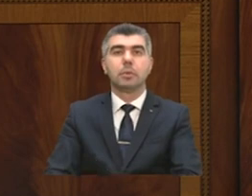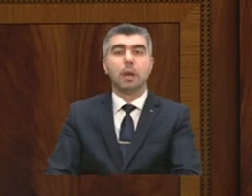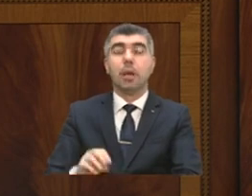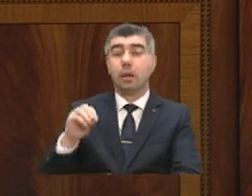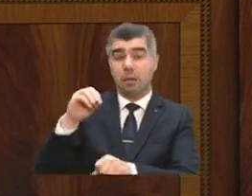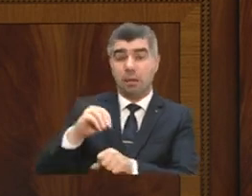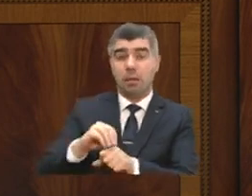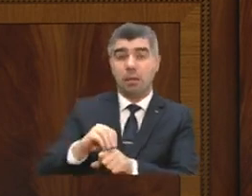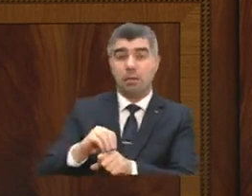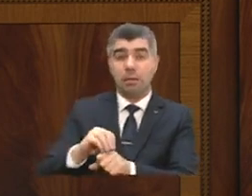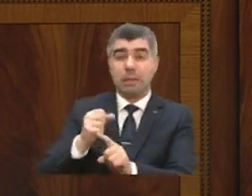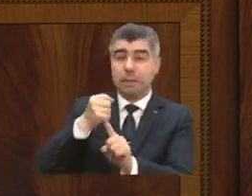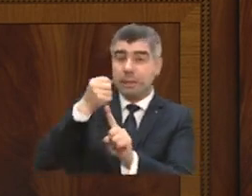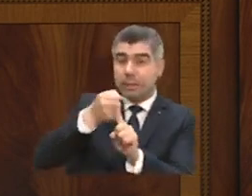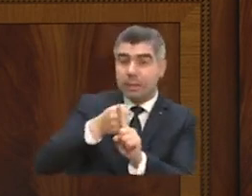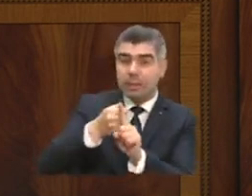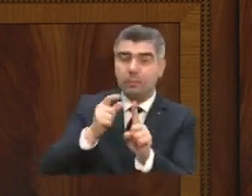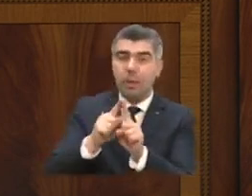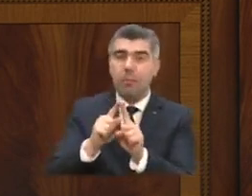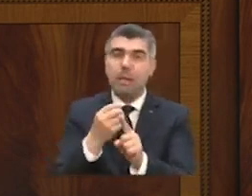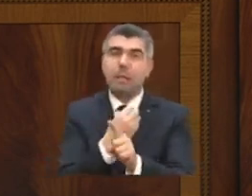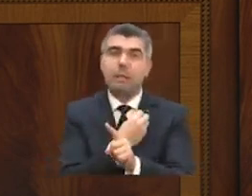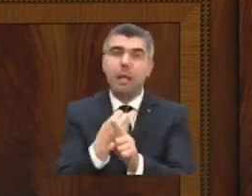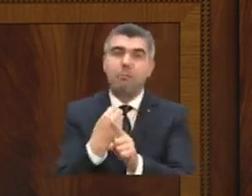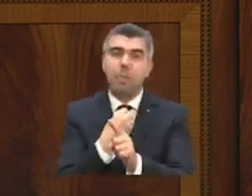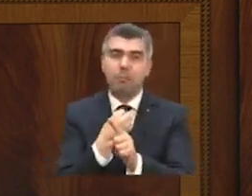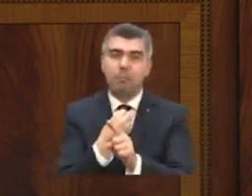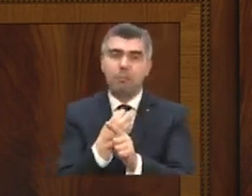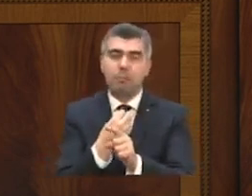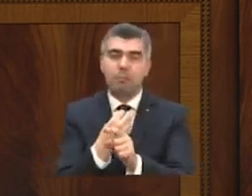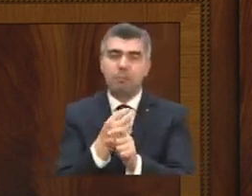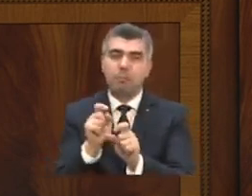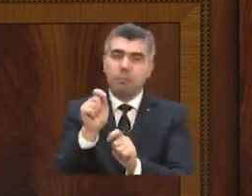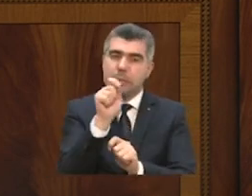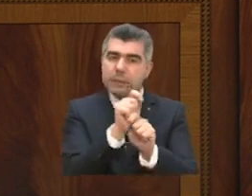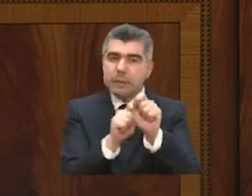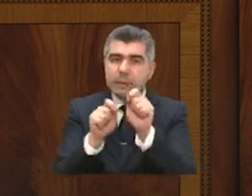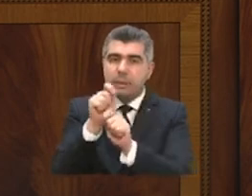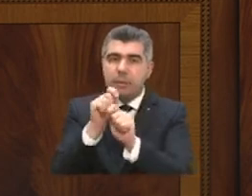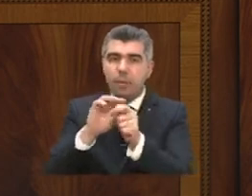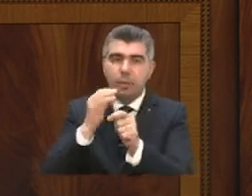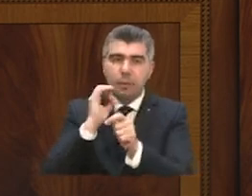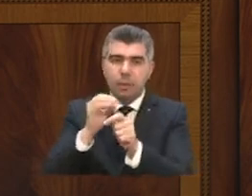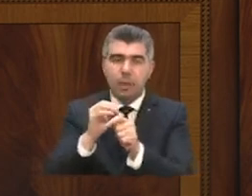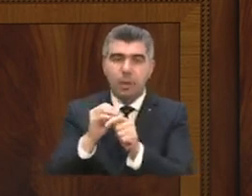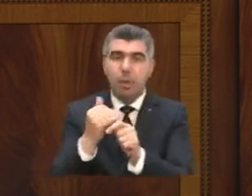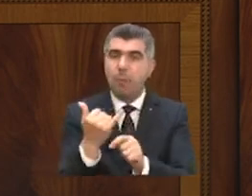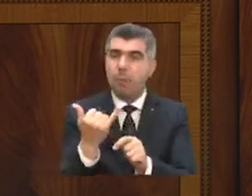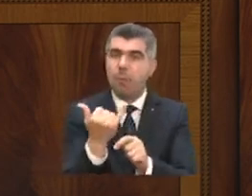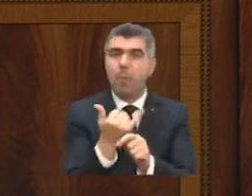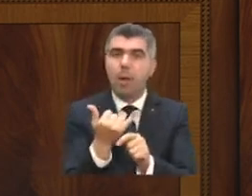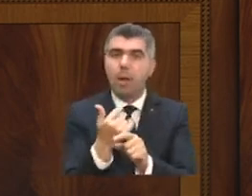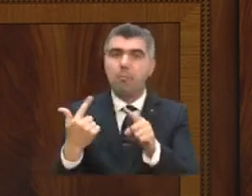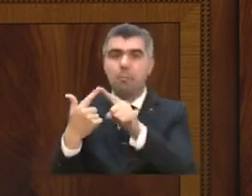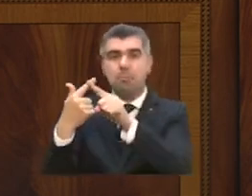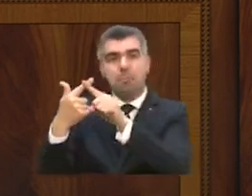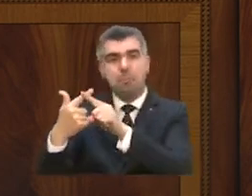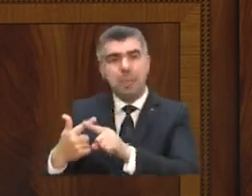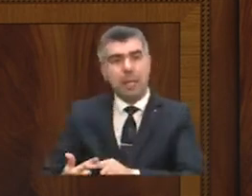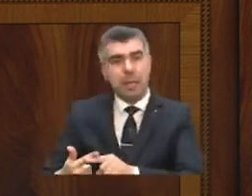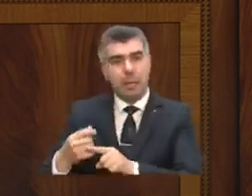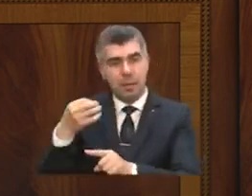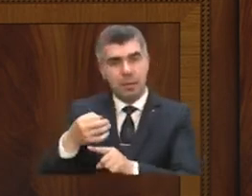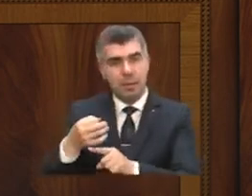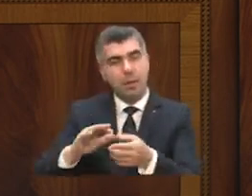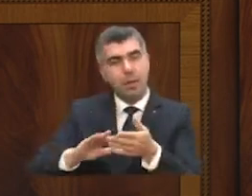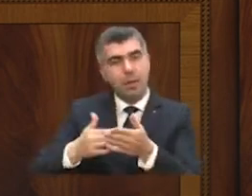الجهود نحو تأهيل العرض الصحي من خلال تعبئة الإمكانيات المالية الضرورية